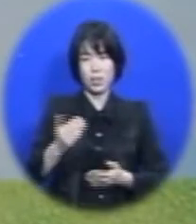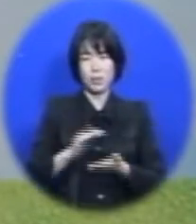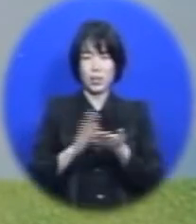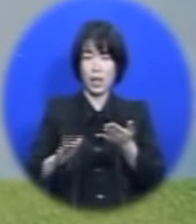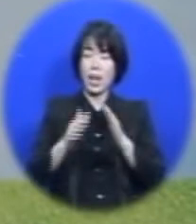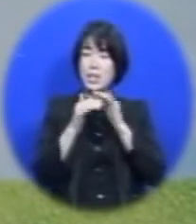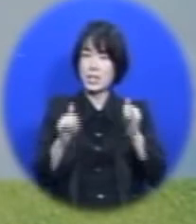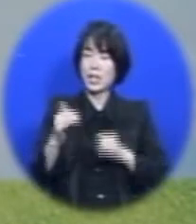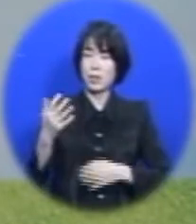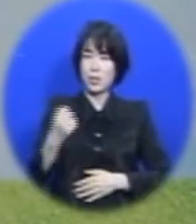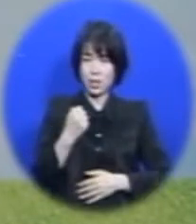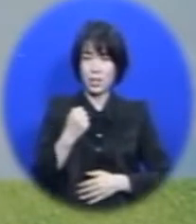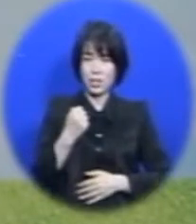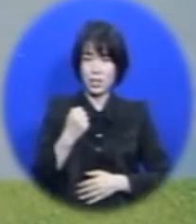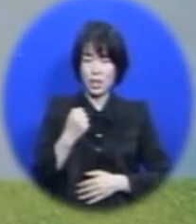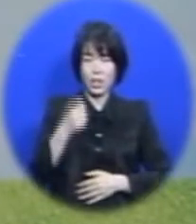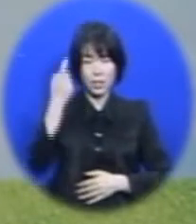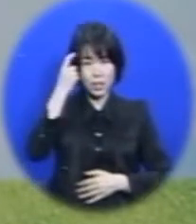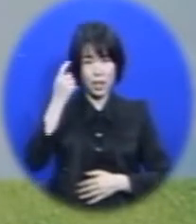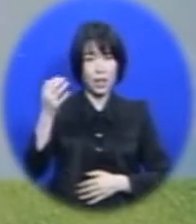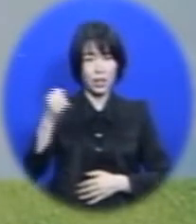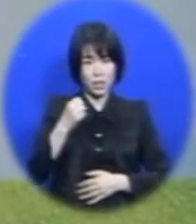가지고 있는 생각을 가지고 믿으려고 하니까